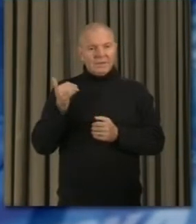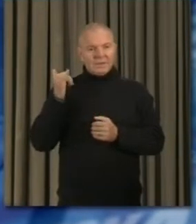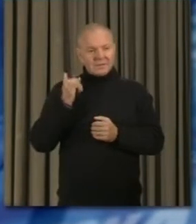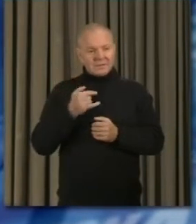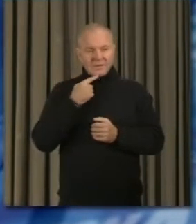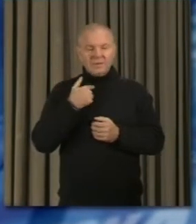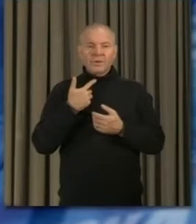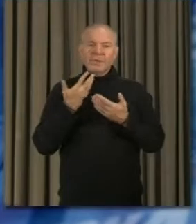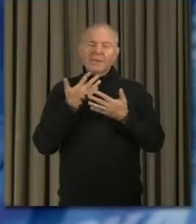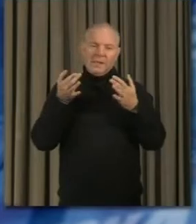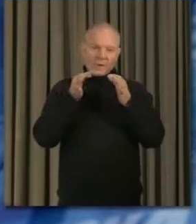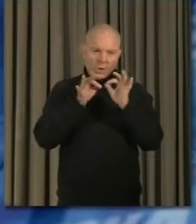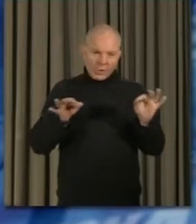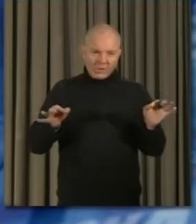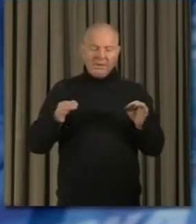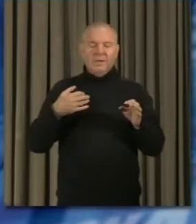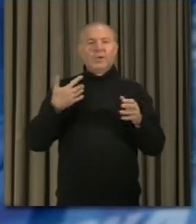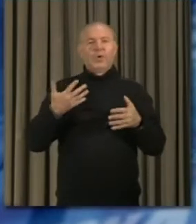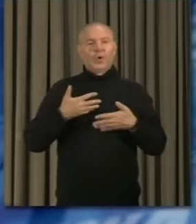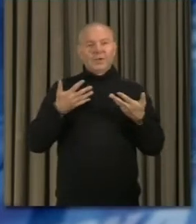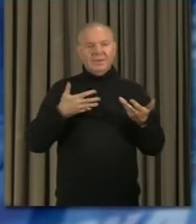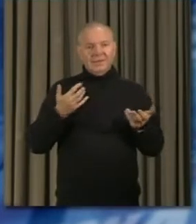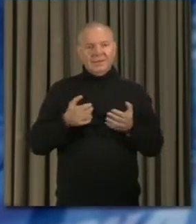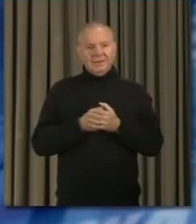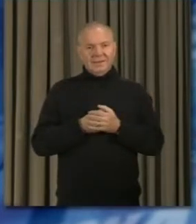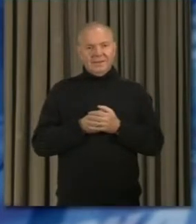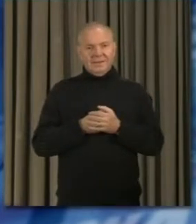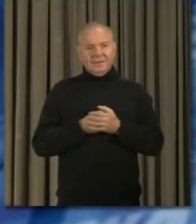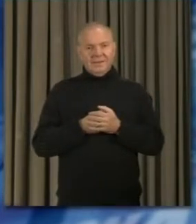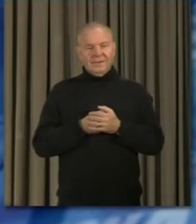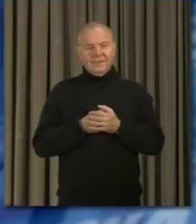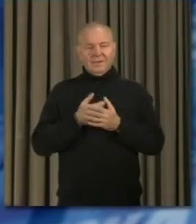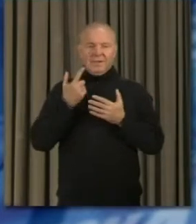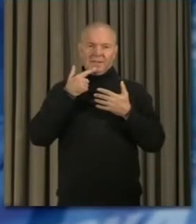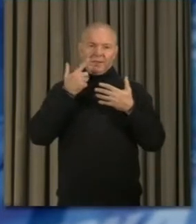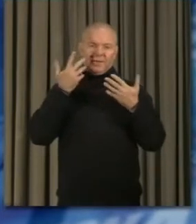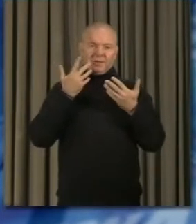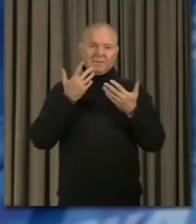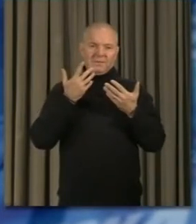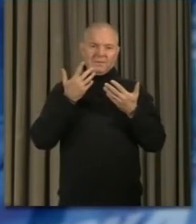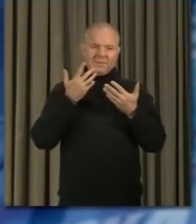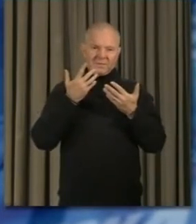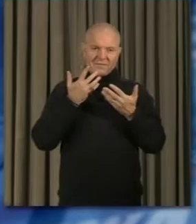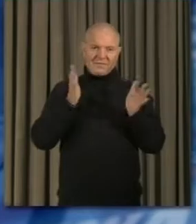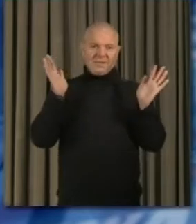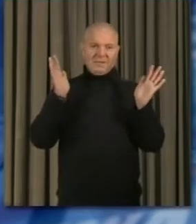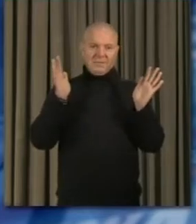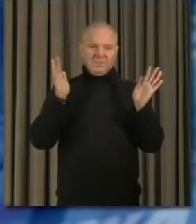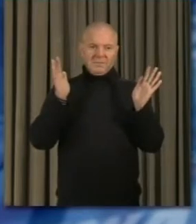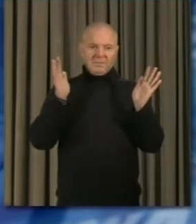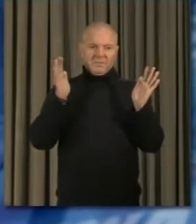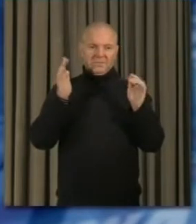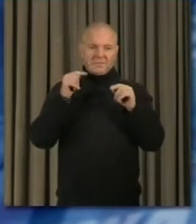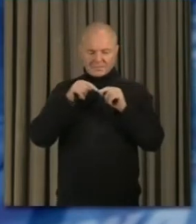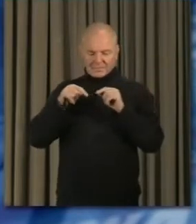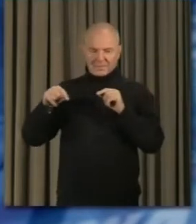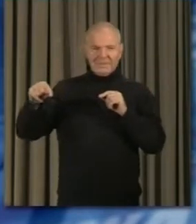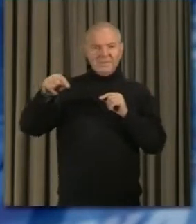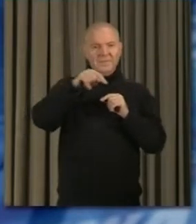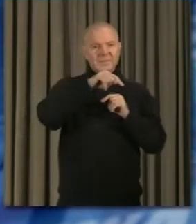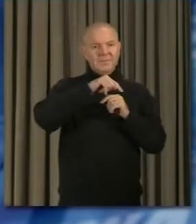sono onoratissimo e sono felice perché in qualche modo si fa il giro del cerchio come si dice